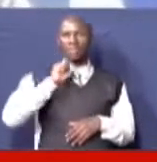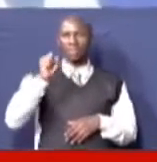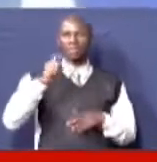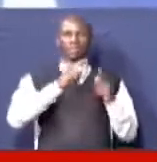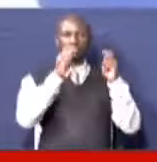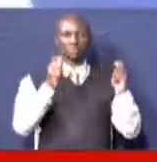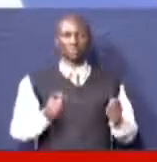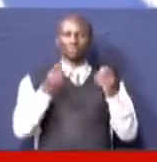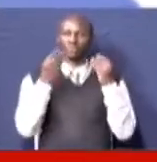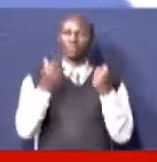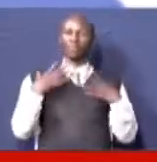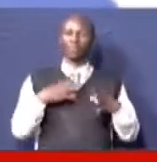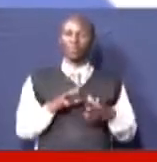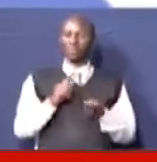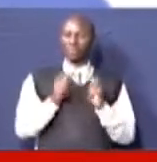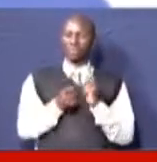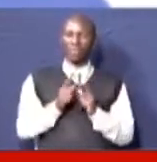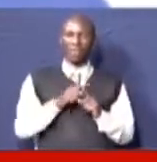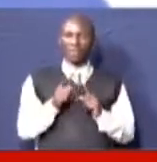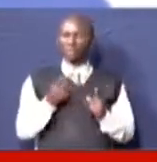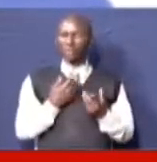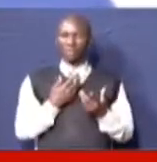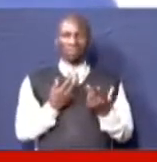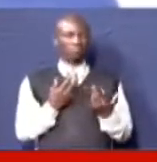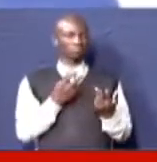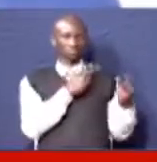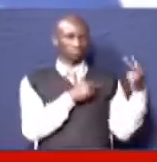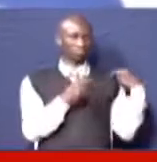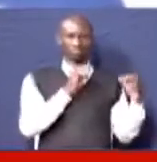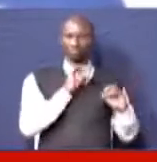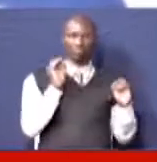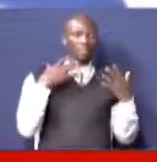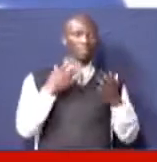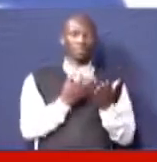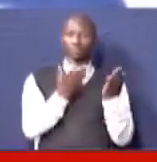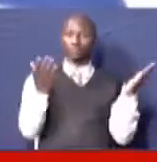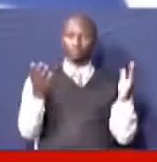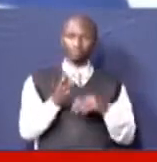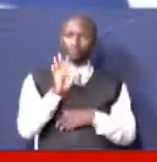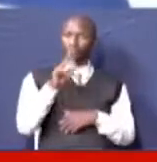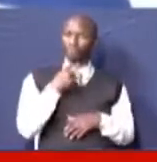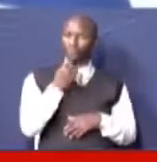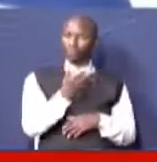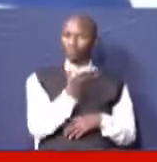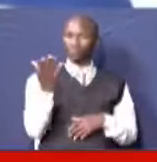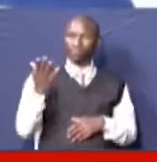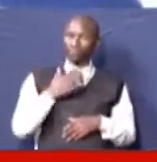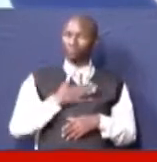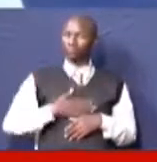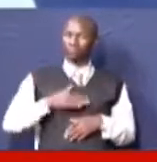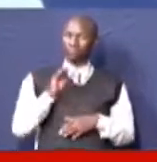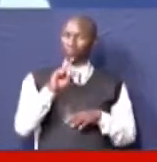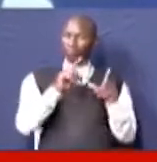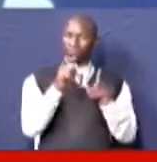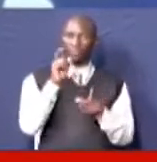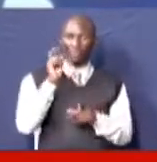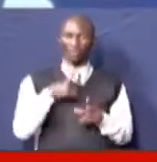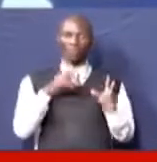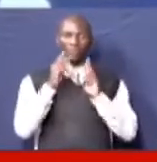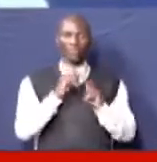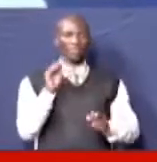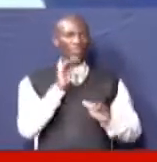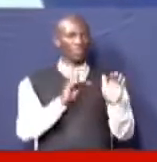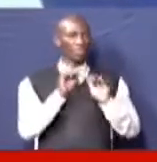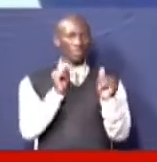boni, andu maisenzi ya, they are not consulting. Wa une nyue ene ndi, kilangu mutavia, undu mukudwa, edha ina bispo